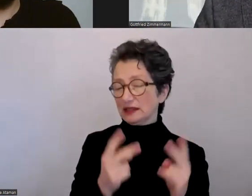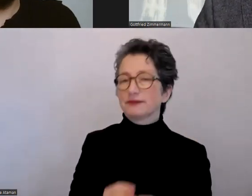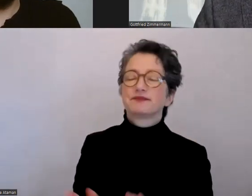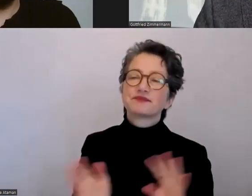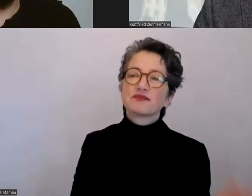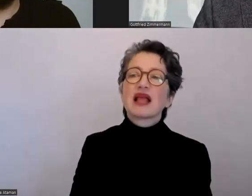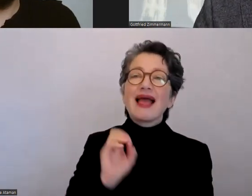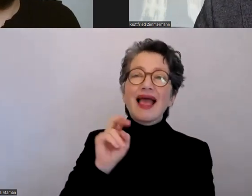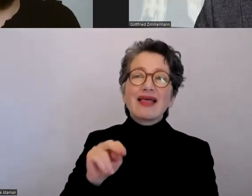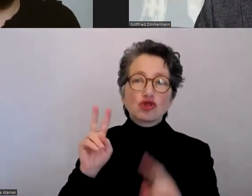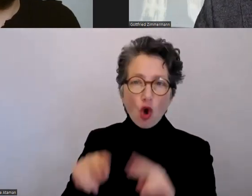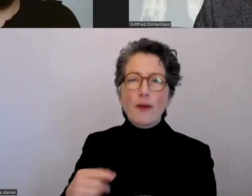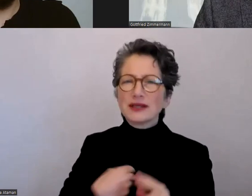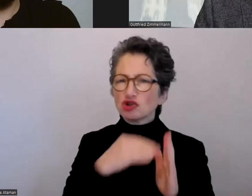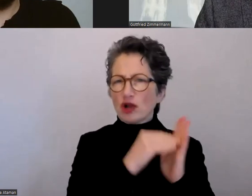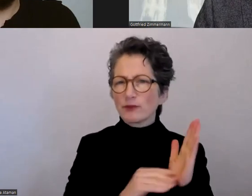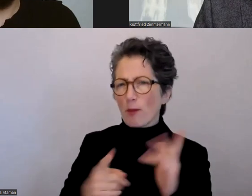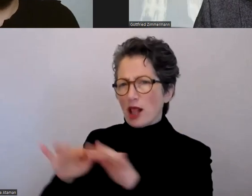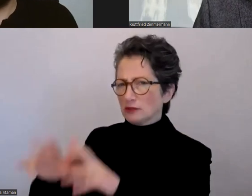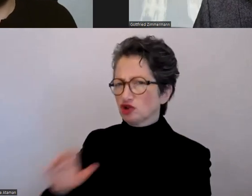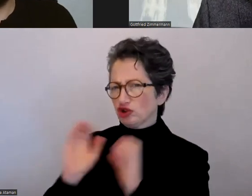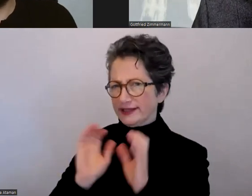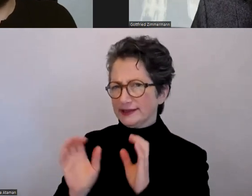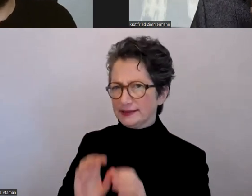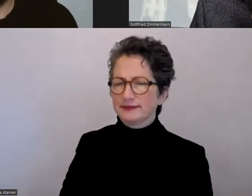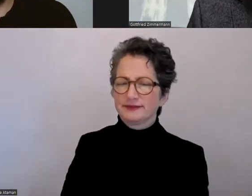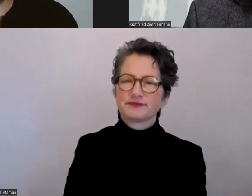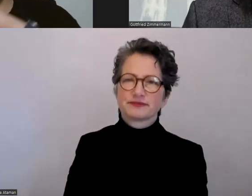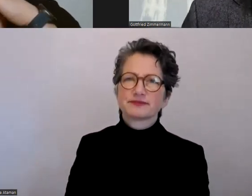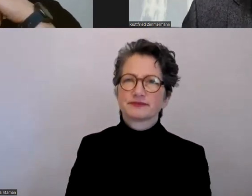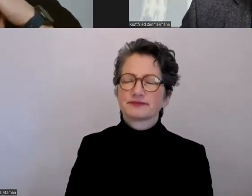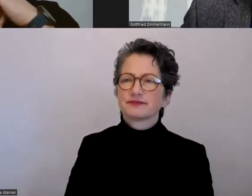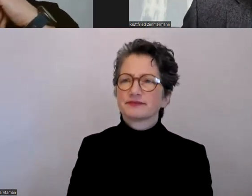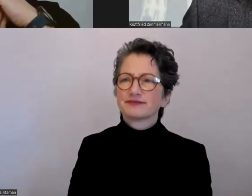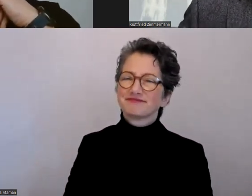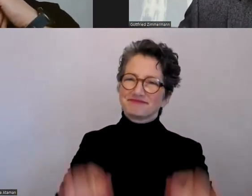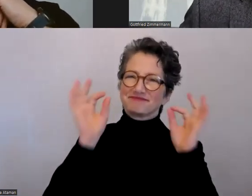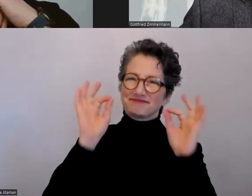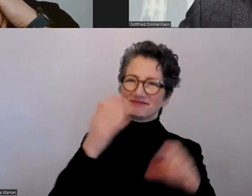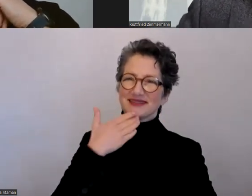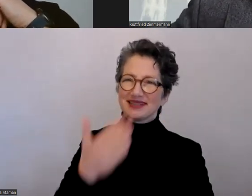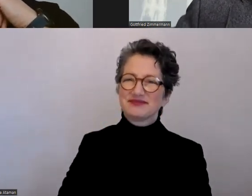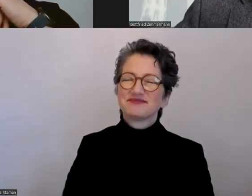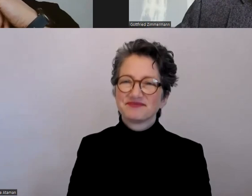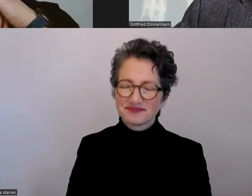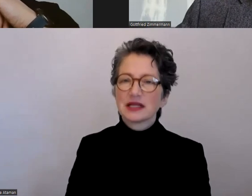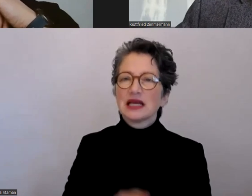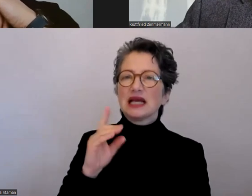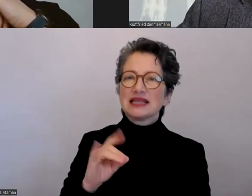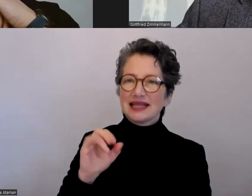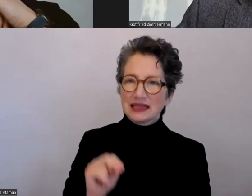also genau, ich schreibe das mal schön rein, noch in den. Ah, okay, genau. Dankeschön. DIN